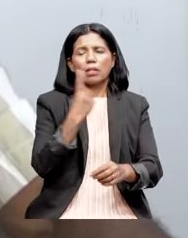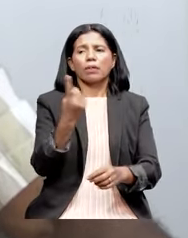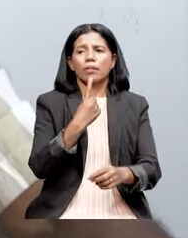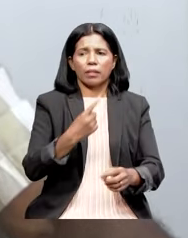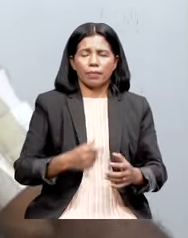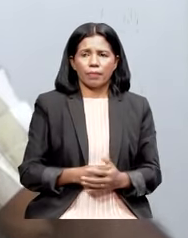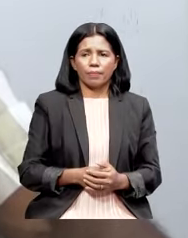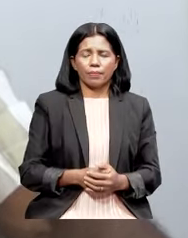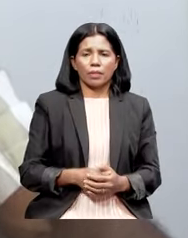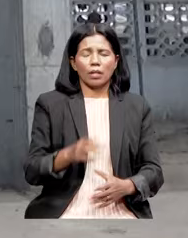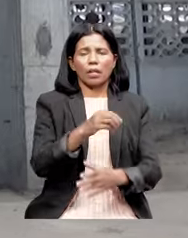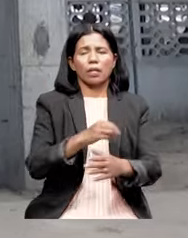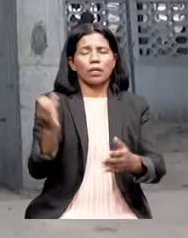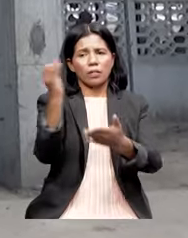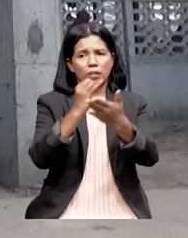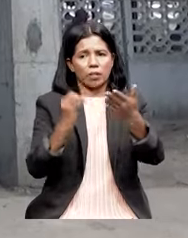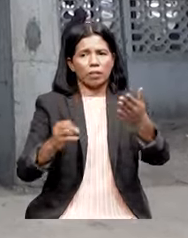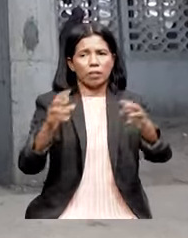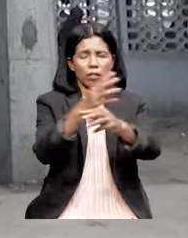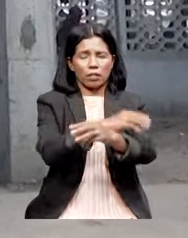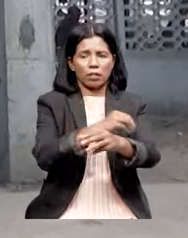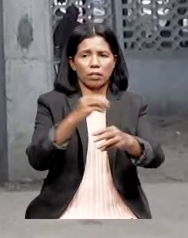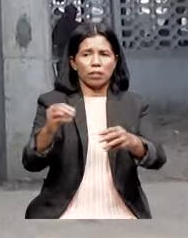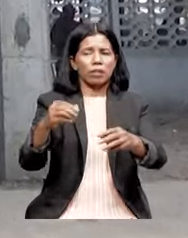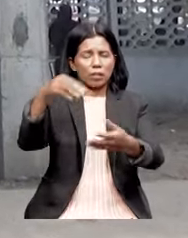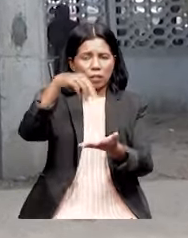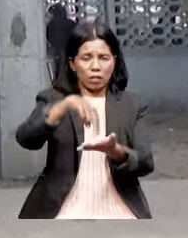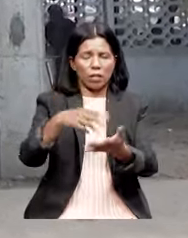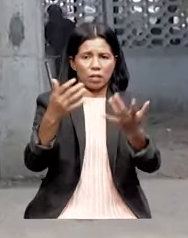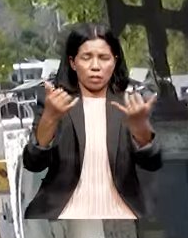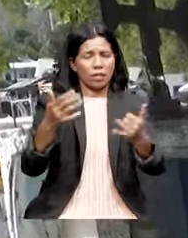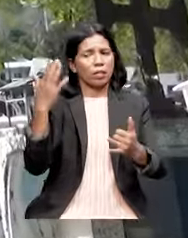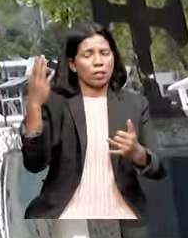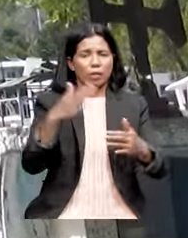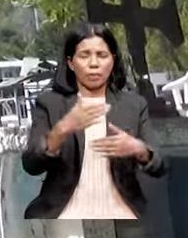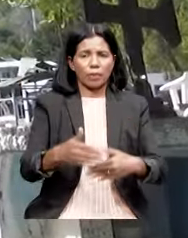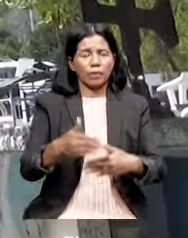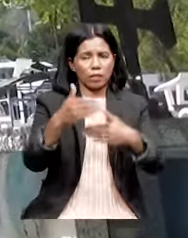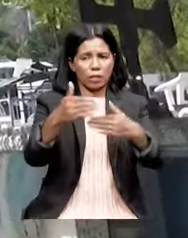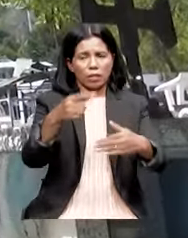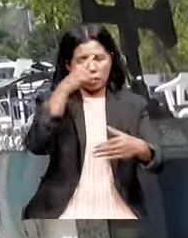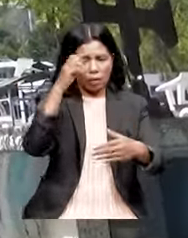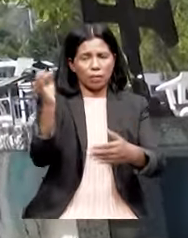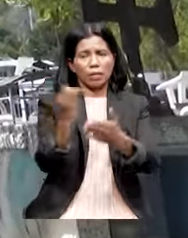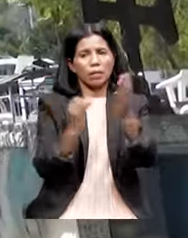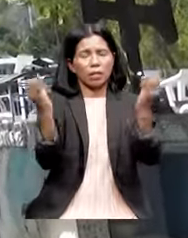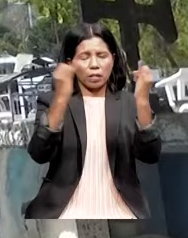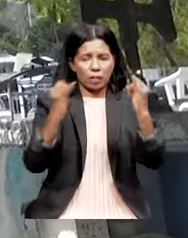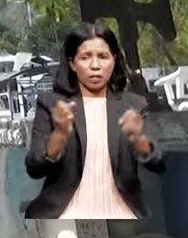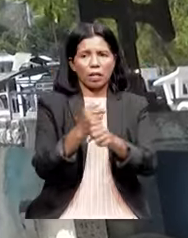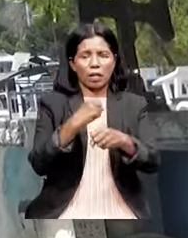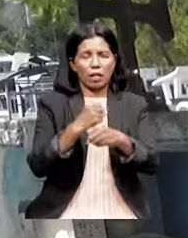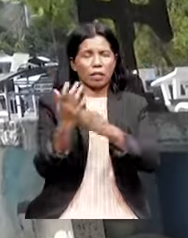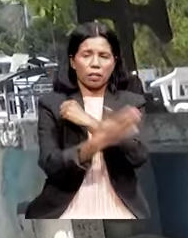explica, estatua sira sei monta iha monumento Santa Cruz ne oin, dadau ne iha hela prosesu ne laran, tamba estatua sir ne halo iha